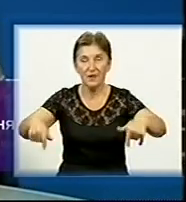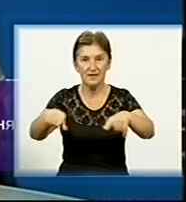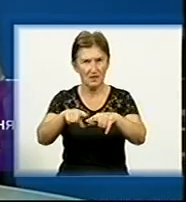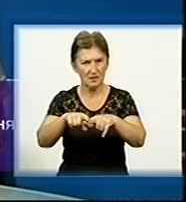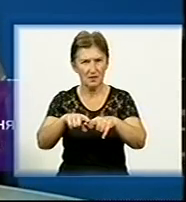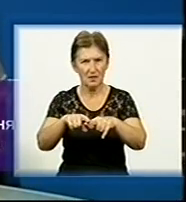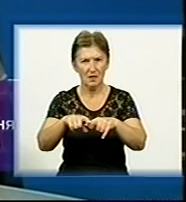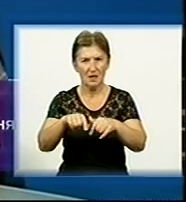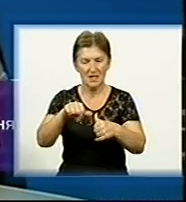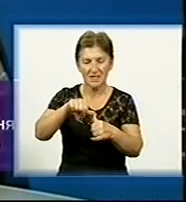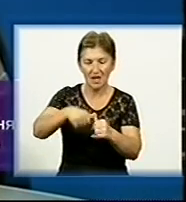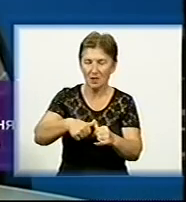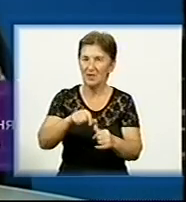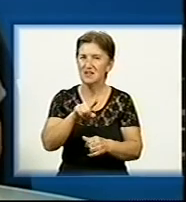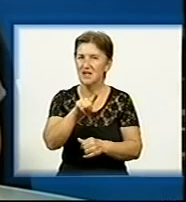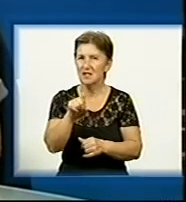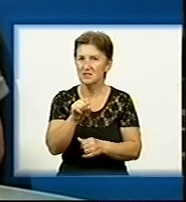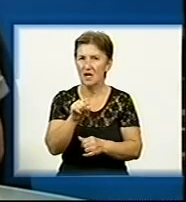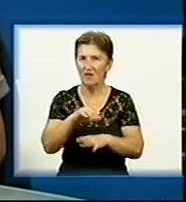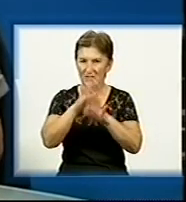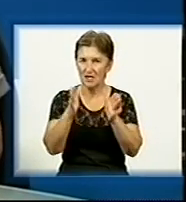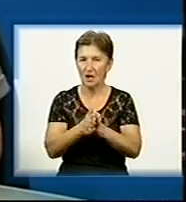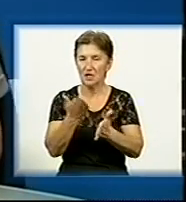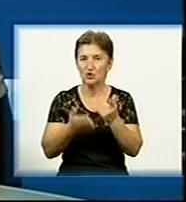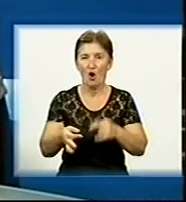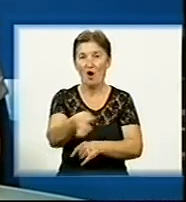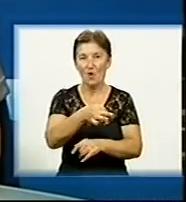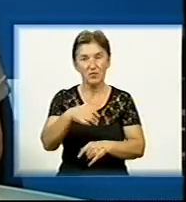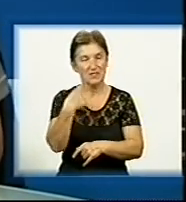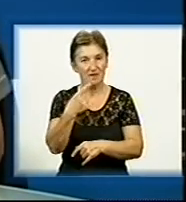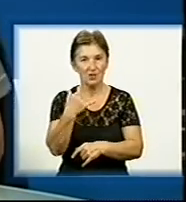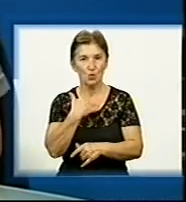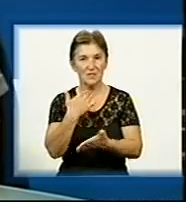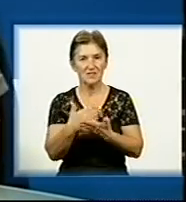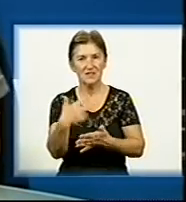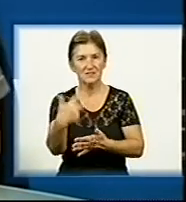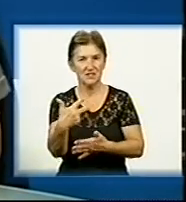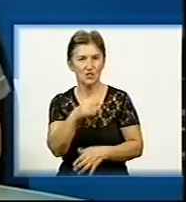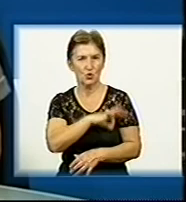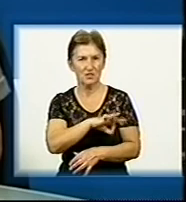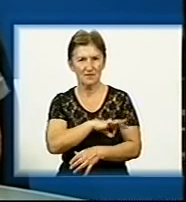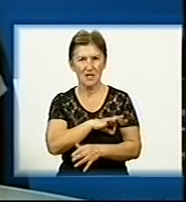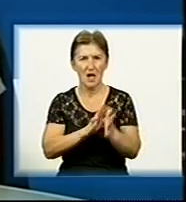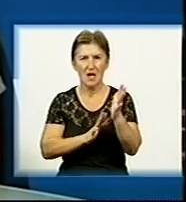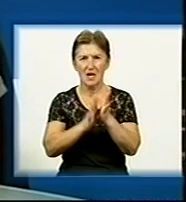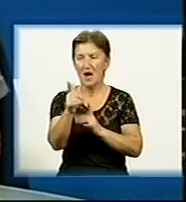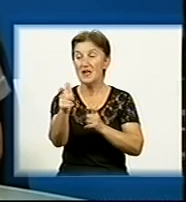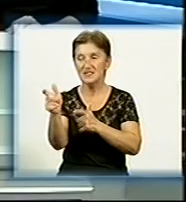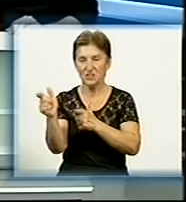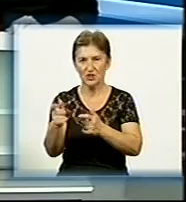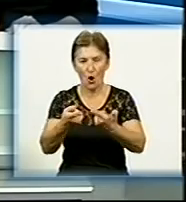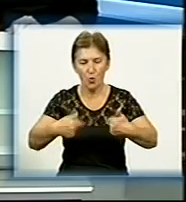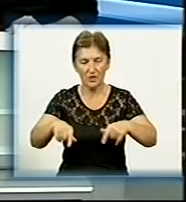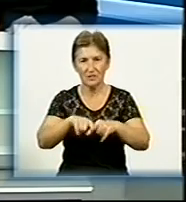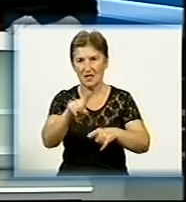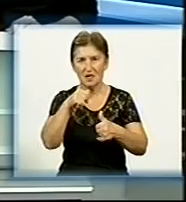угіддя закріплені за, взагалі, якщо то в області говорити, у нас є 30 користувачів мисливських угідь. 5 із них закріплені